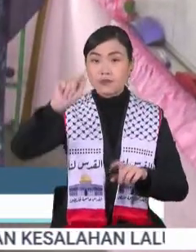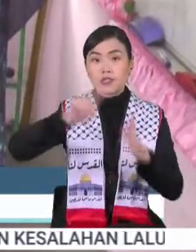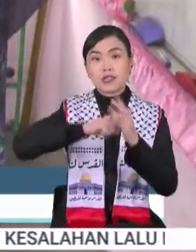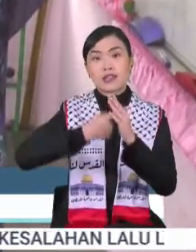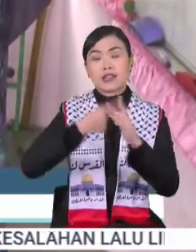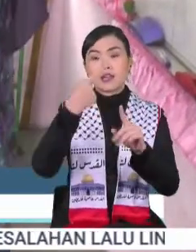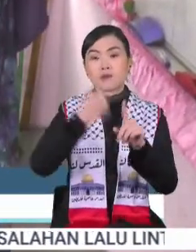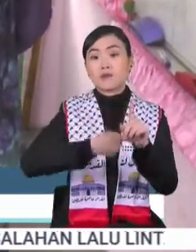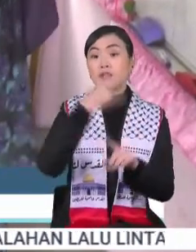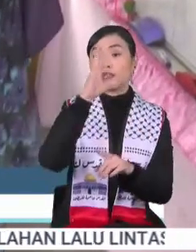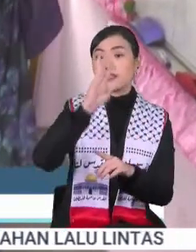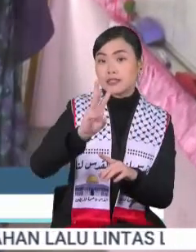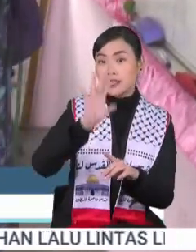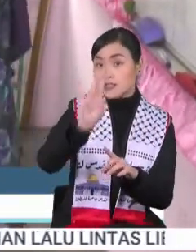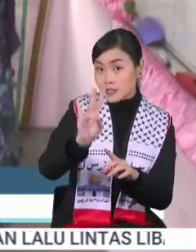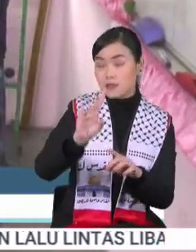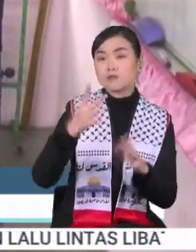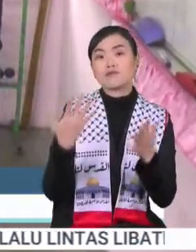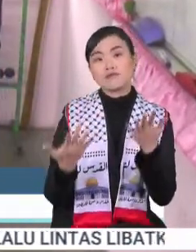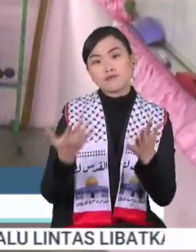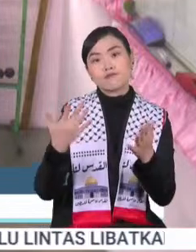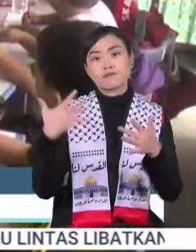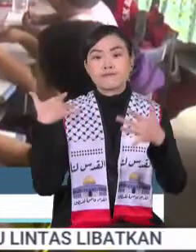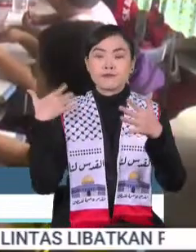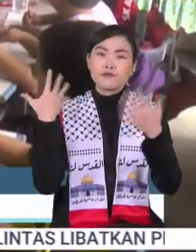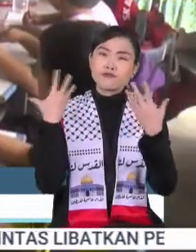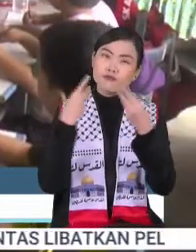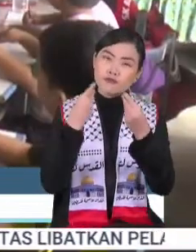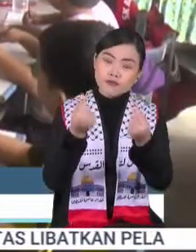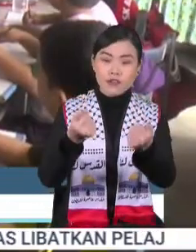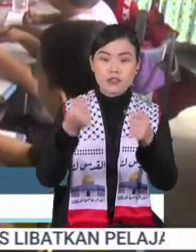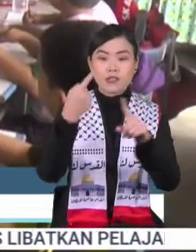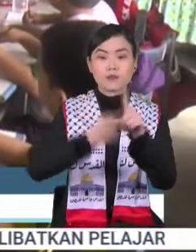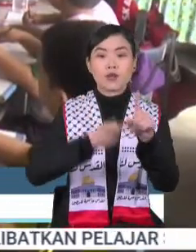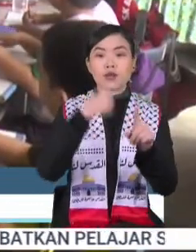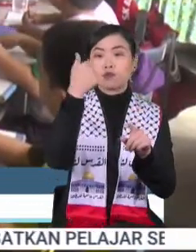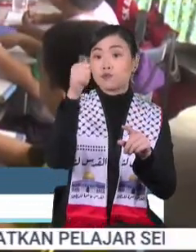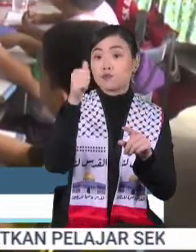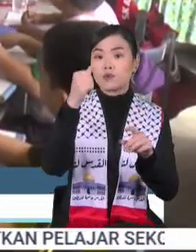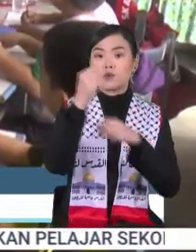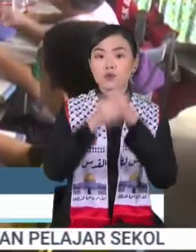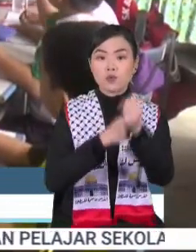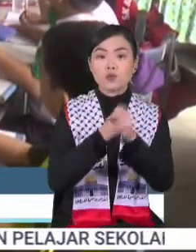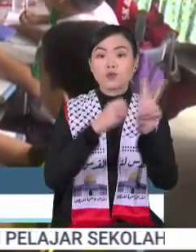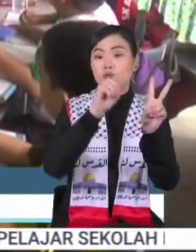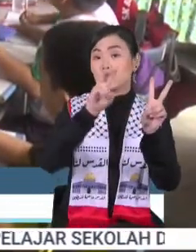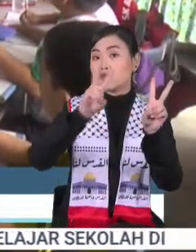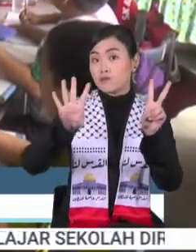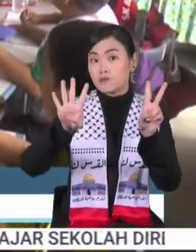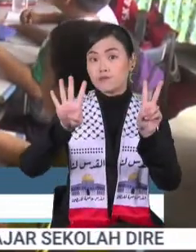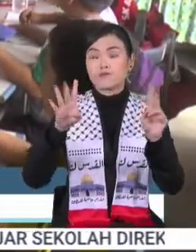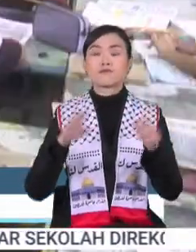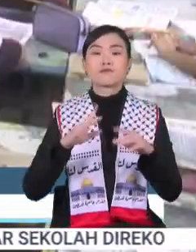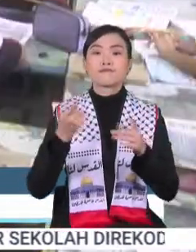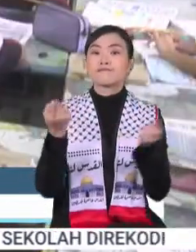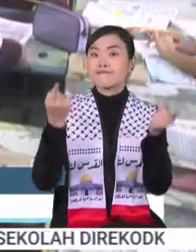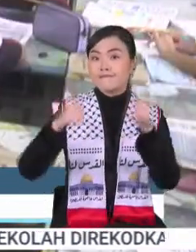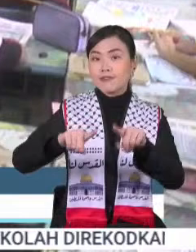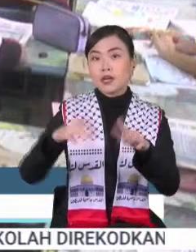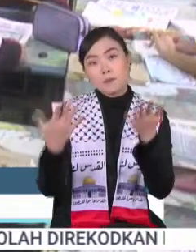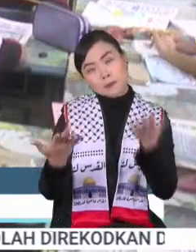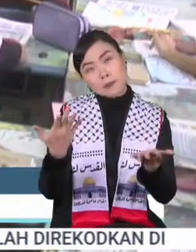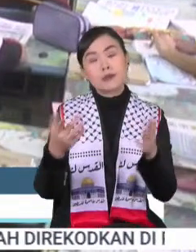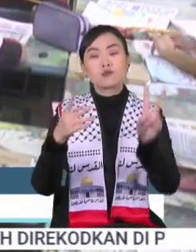julai 2023 dijangka dapat dimuktamadkan pada Oktober 2024 manakala pelaksanaannya hanya akan dibuat pada tahun